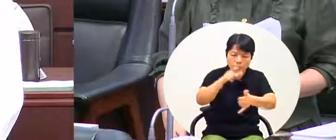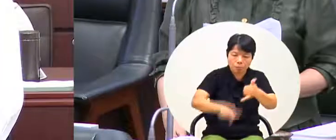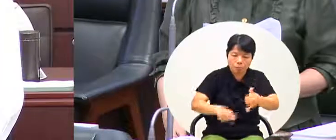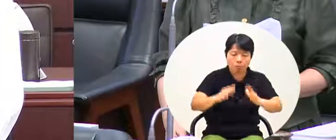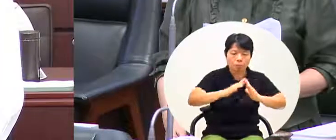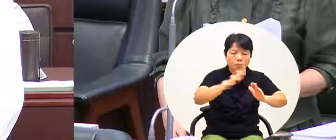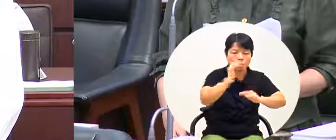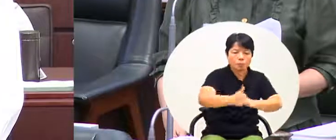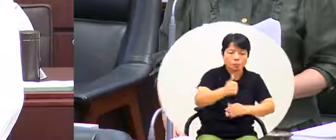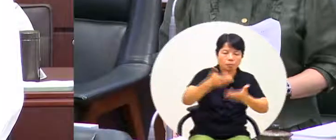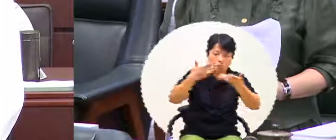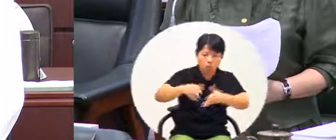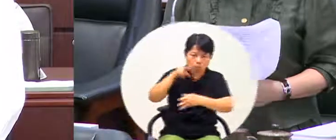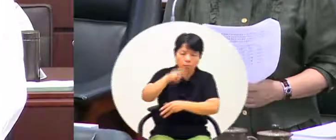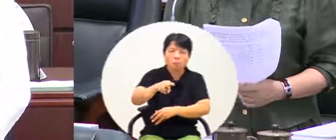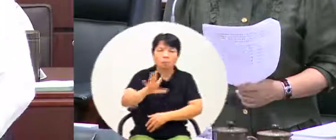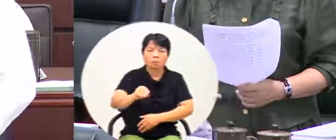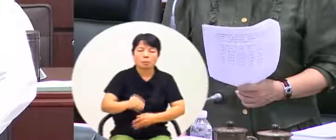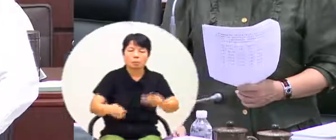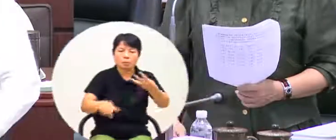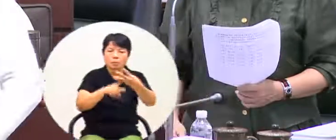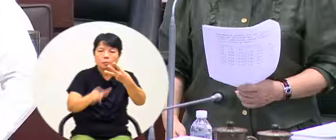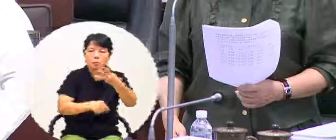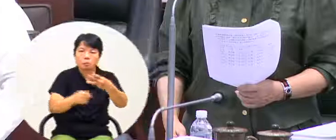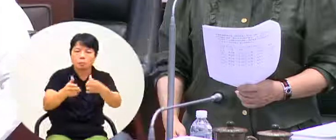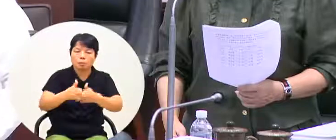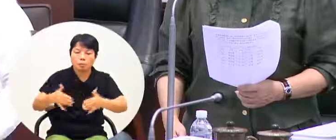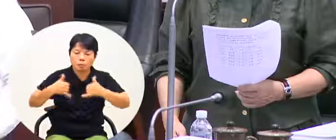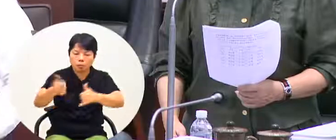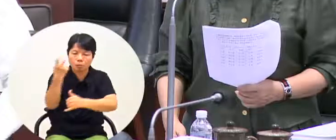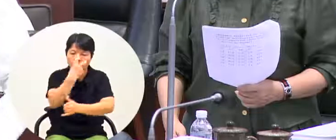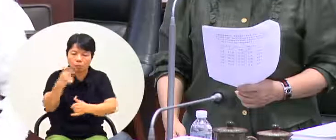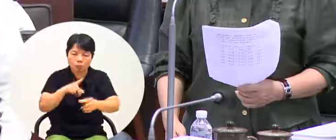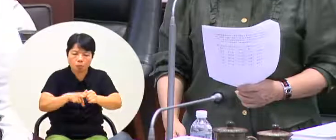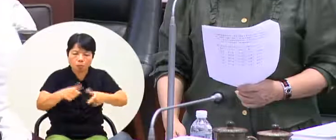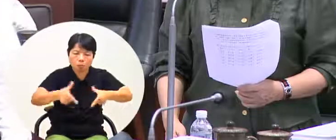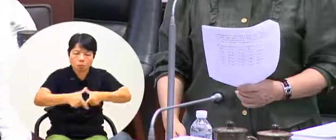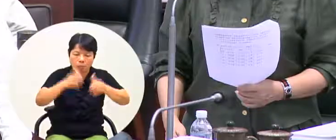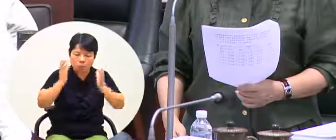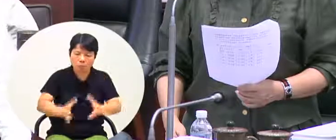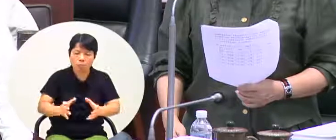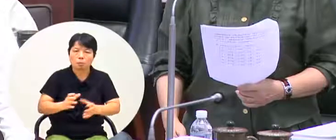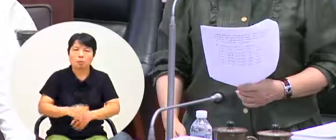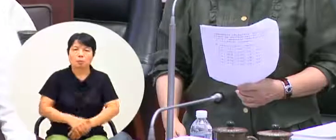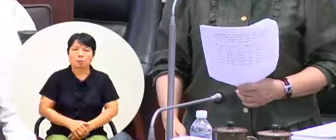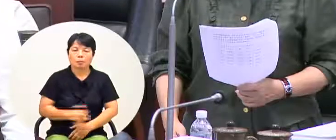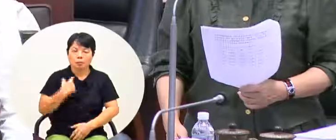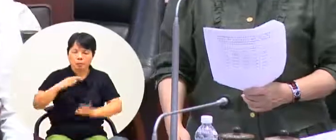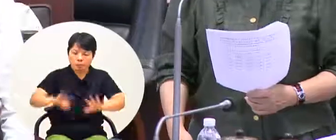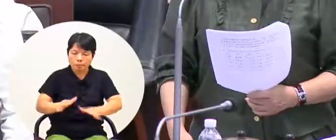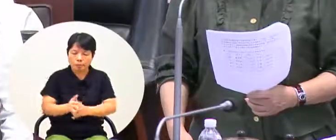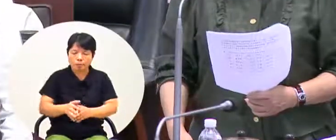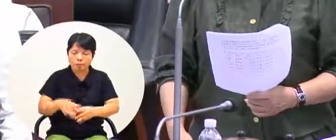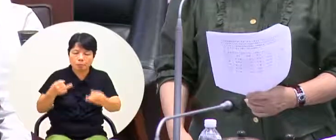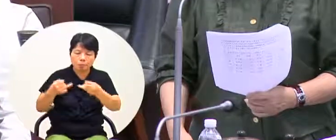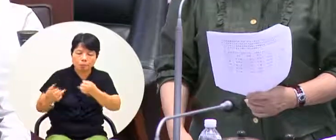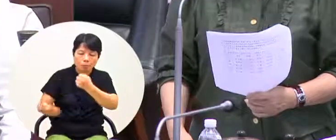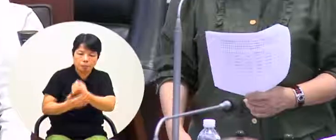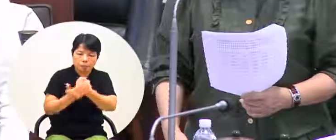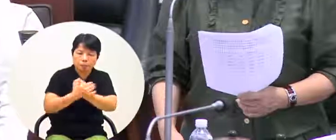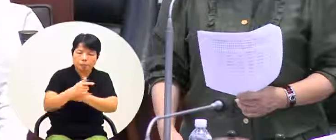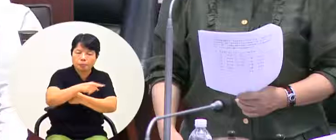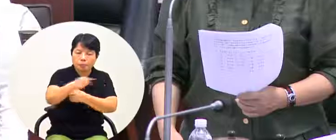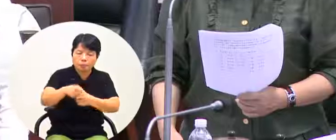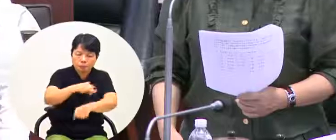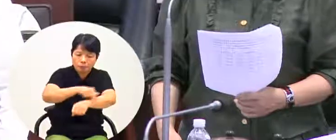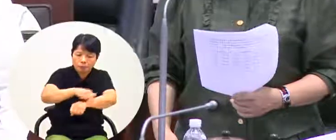3月份也成立道管中心，所以就是效率，赶快把它提出一些效率，而且它是一个单一窗口，